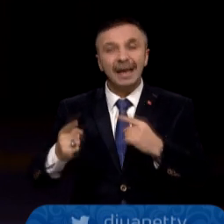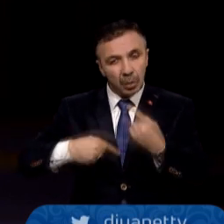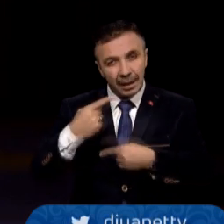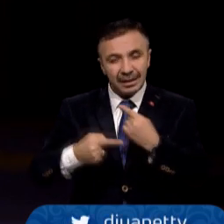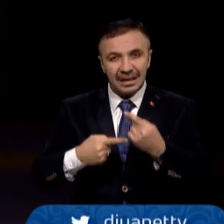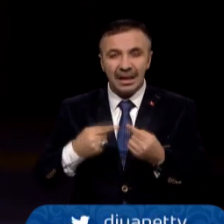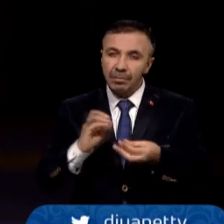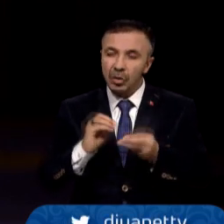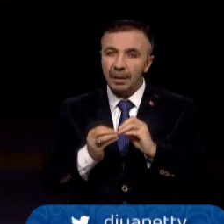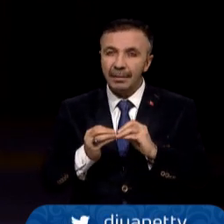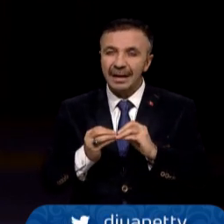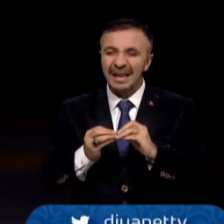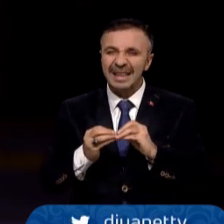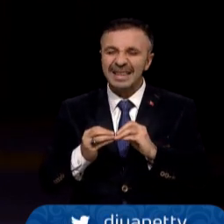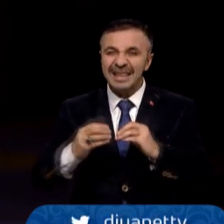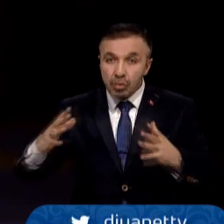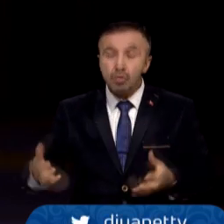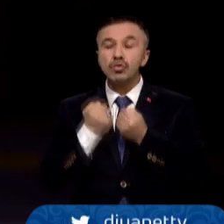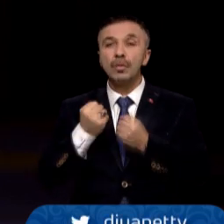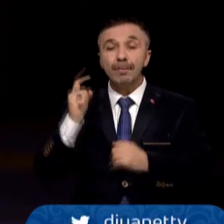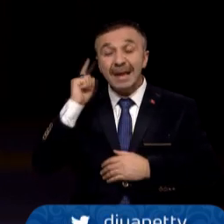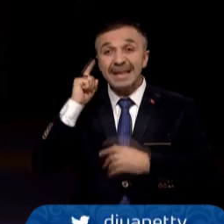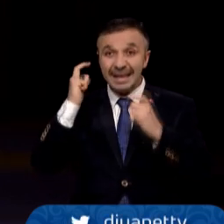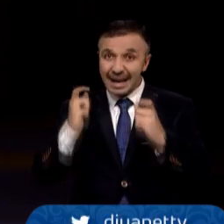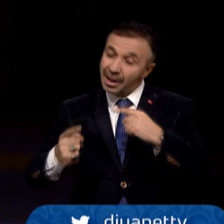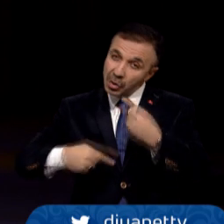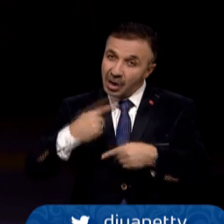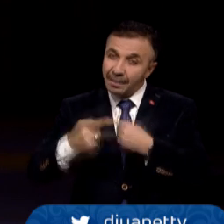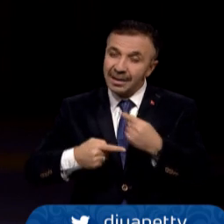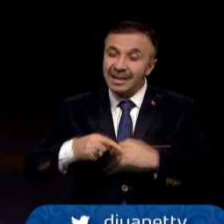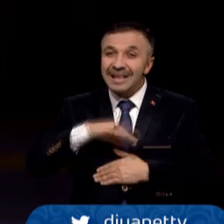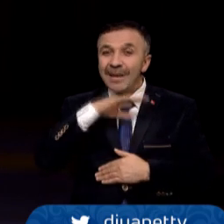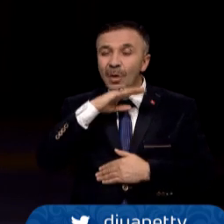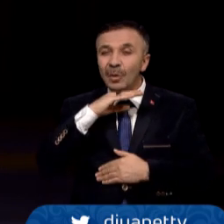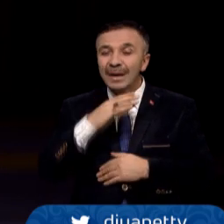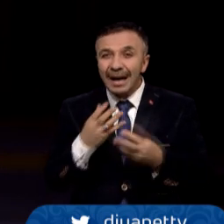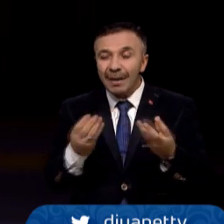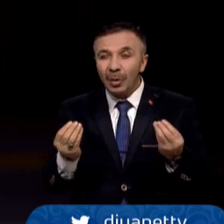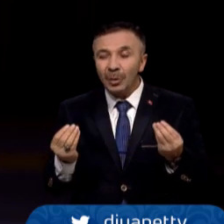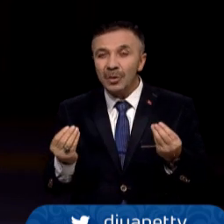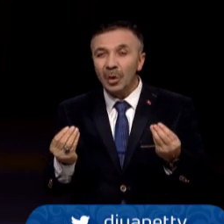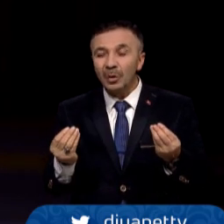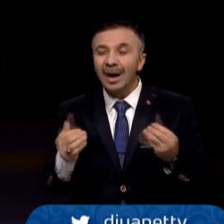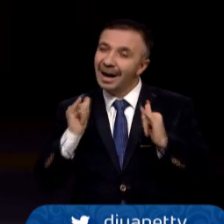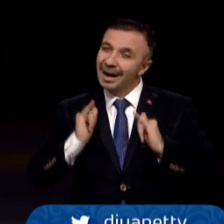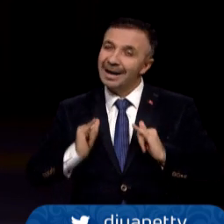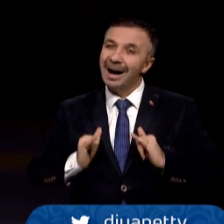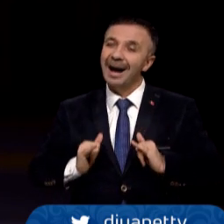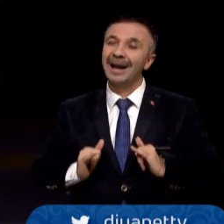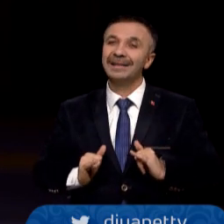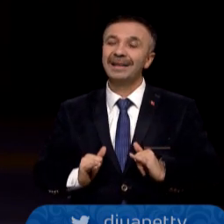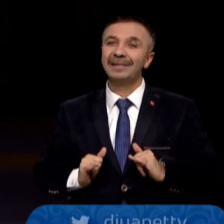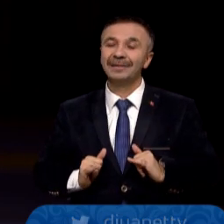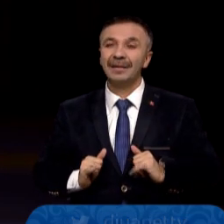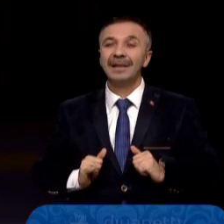dönemindeki sıkıntılarımızdan kurtulup Medine dönemindeki bolluğa ve refaha